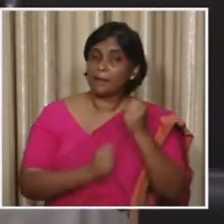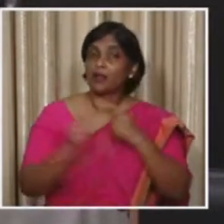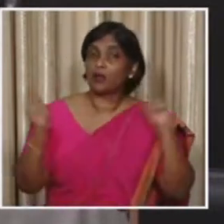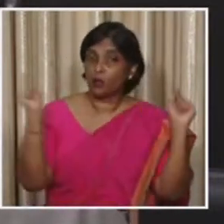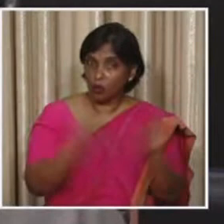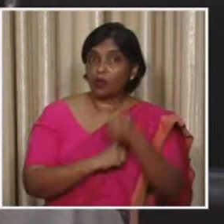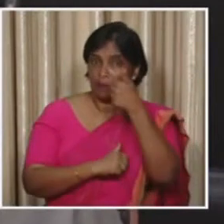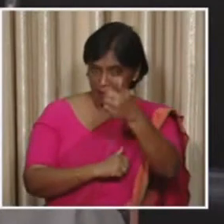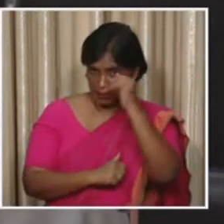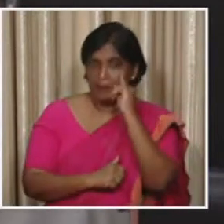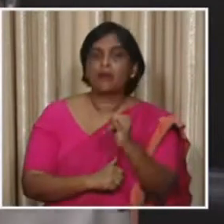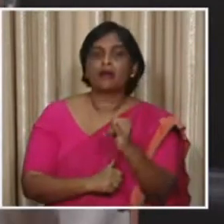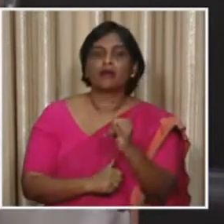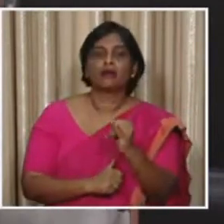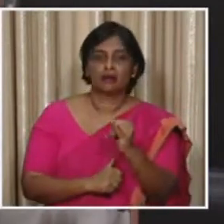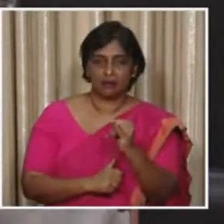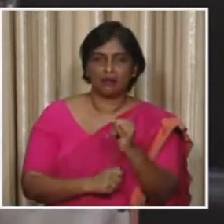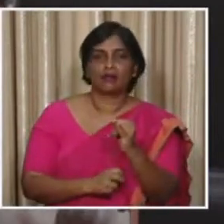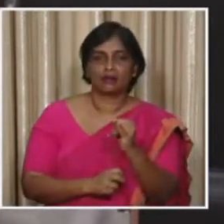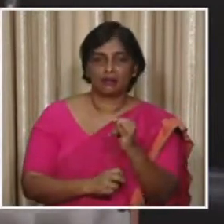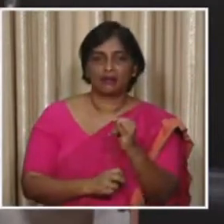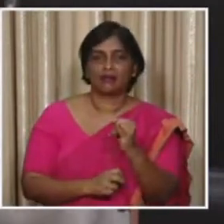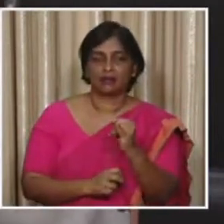එක සුබද අසුබද කියලා